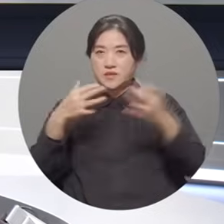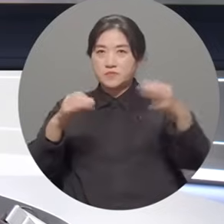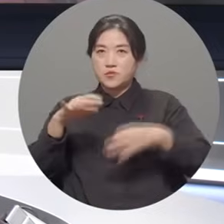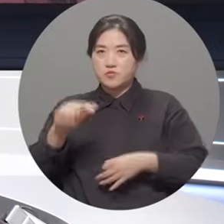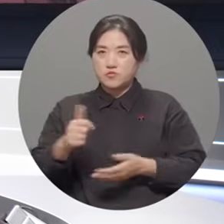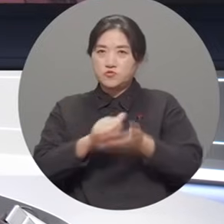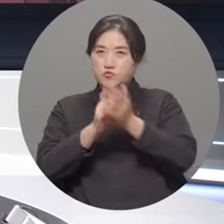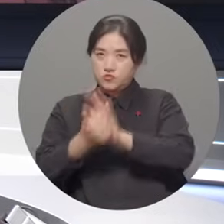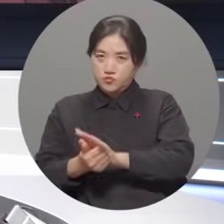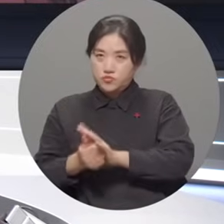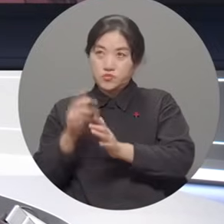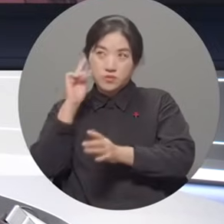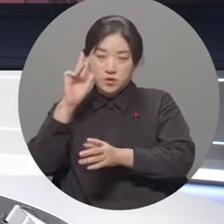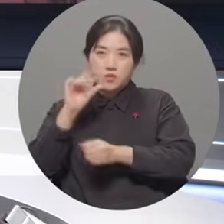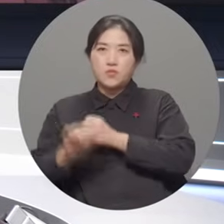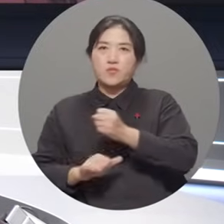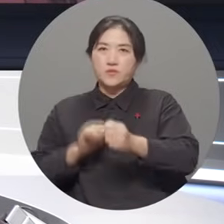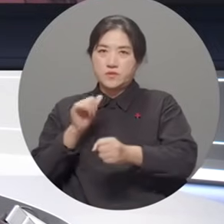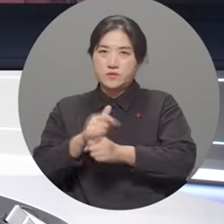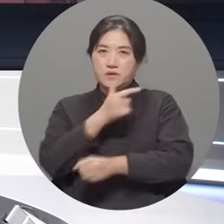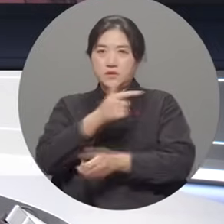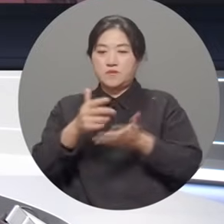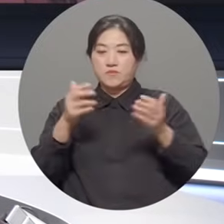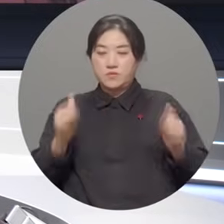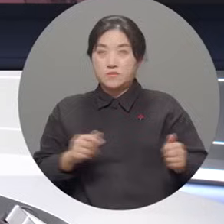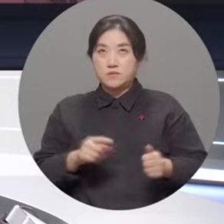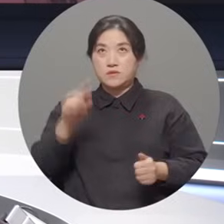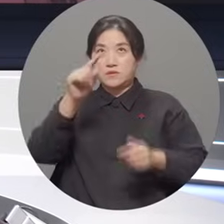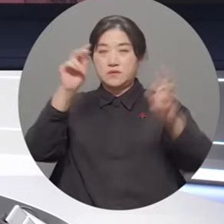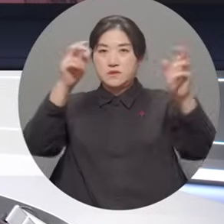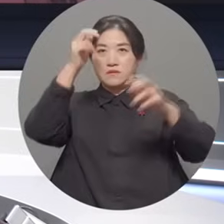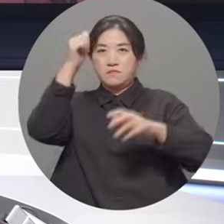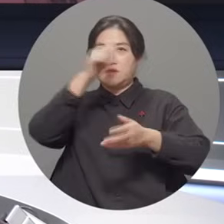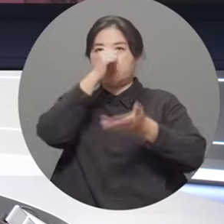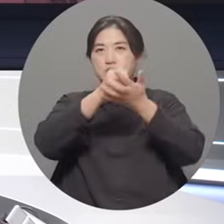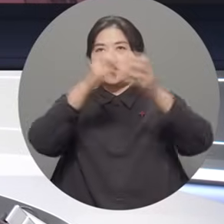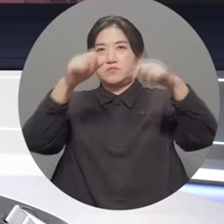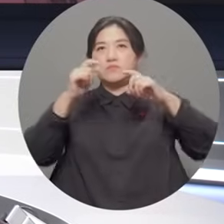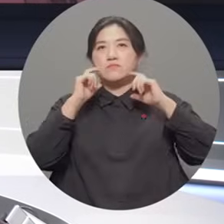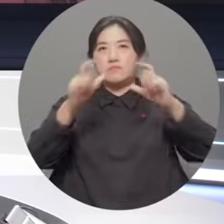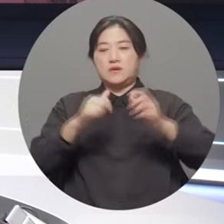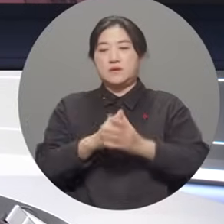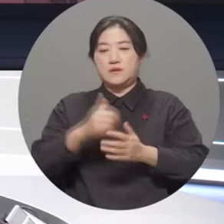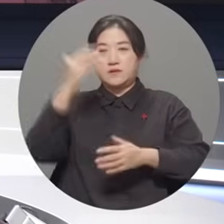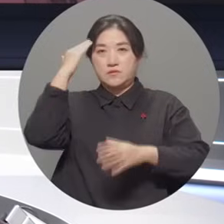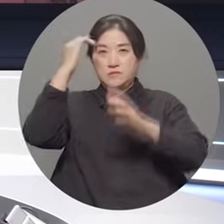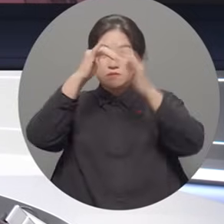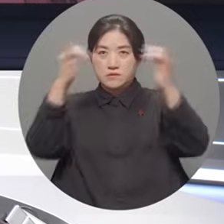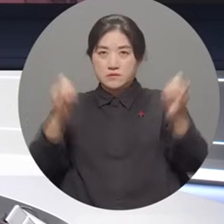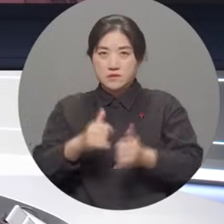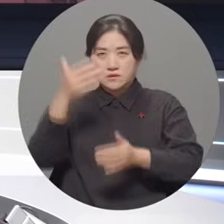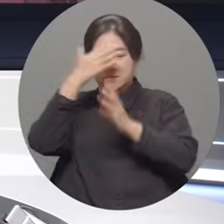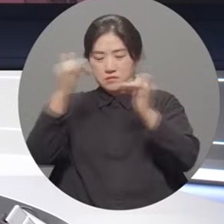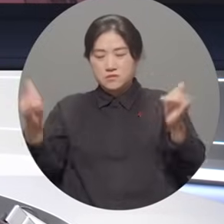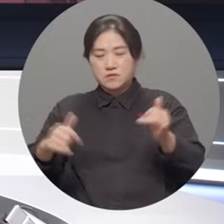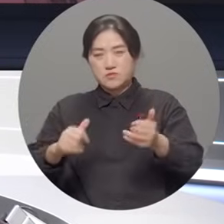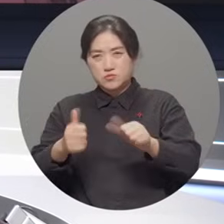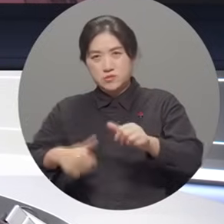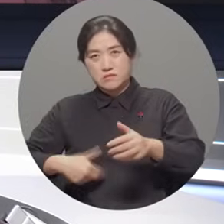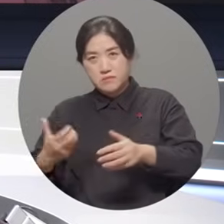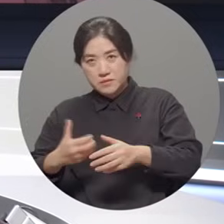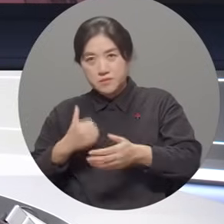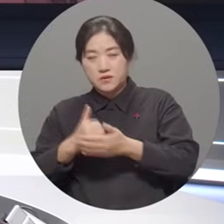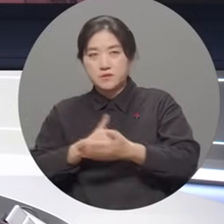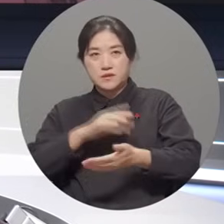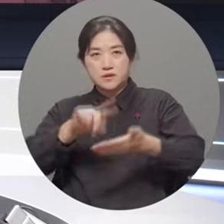오늘 원청업체와 대표에게 무죄를 선고했습니다. 우리 사회가 끝내 이 청년의 안타까운 죽음에 제대로 책임을